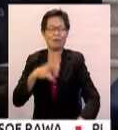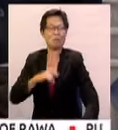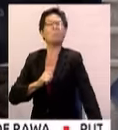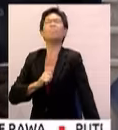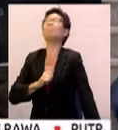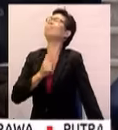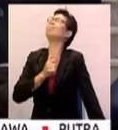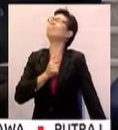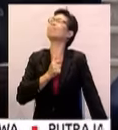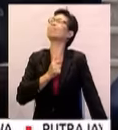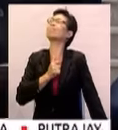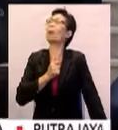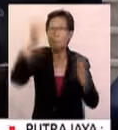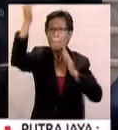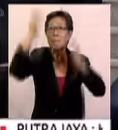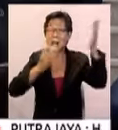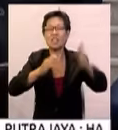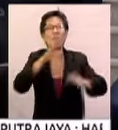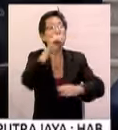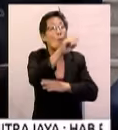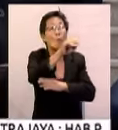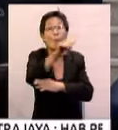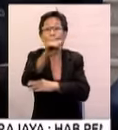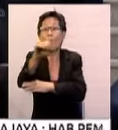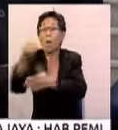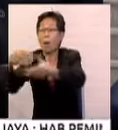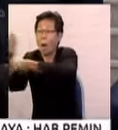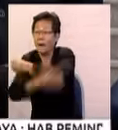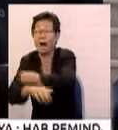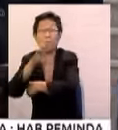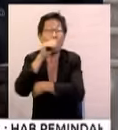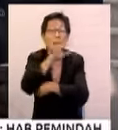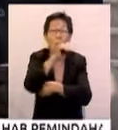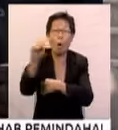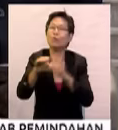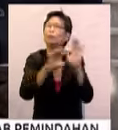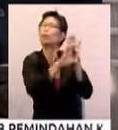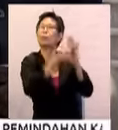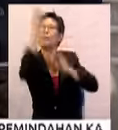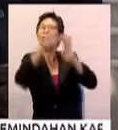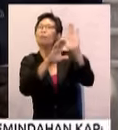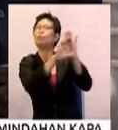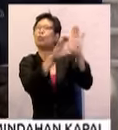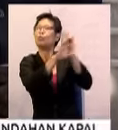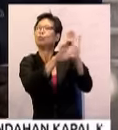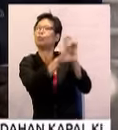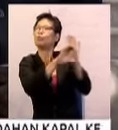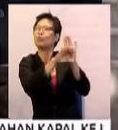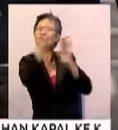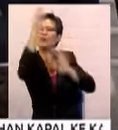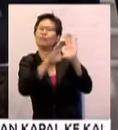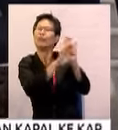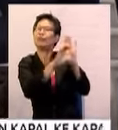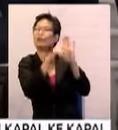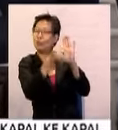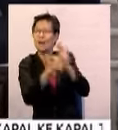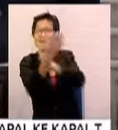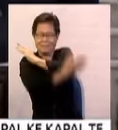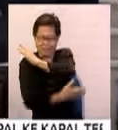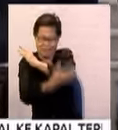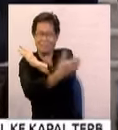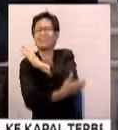kita disebut oleh orang asing sebagai sebuah contoh, model sebuah